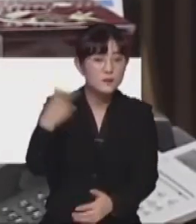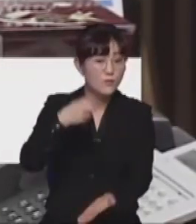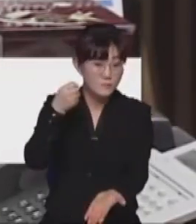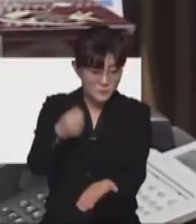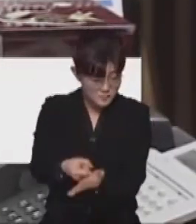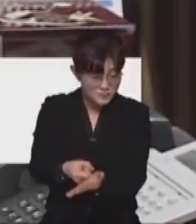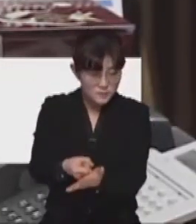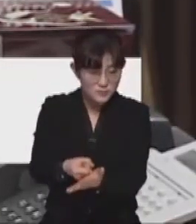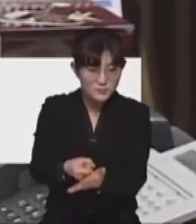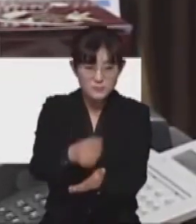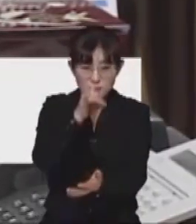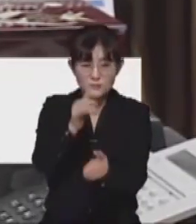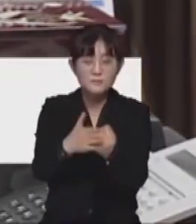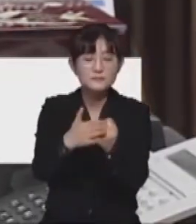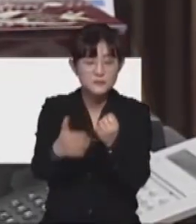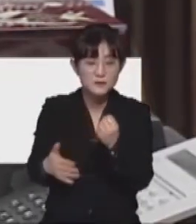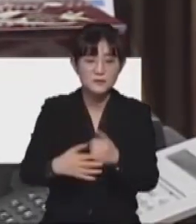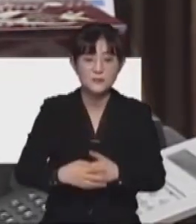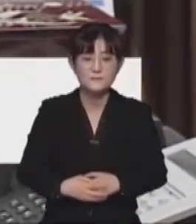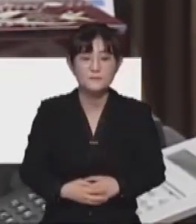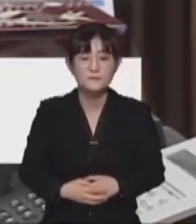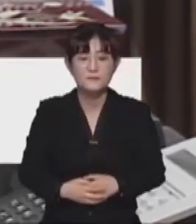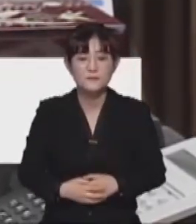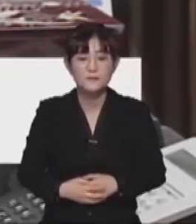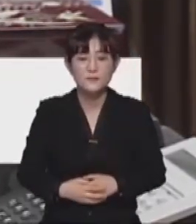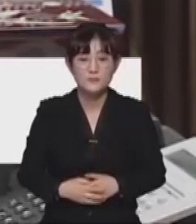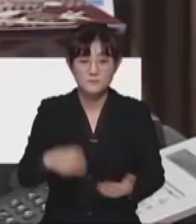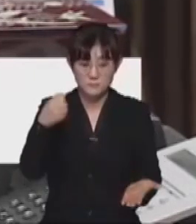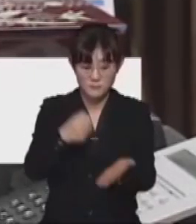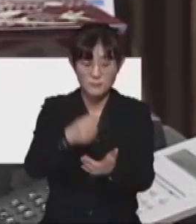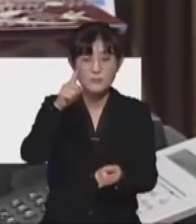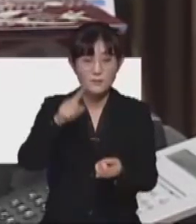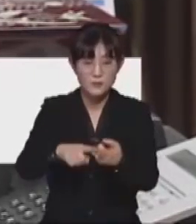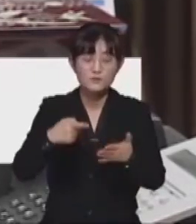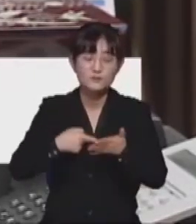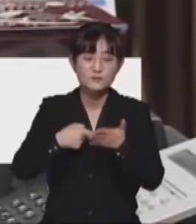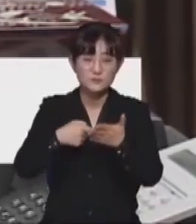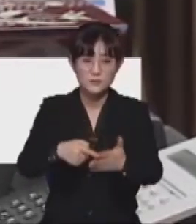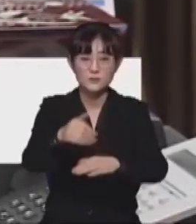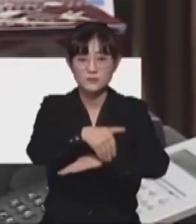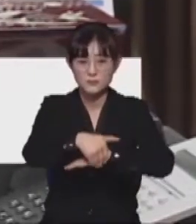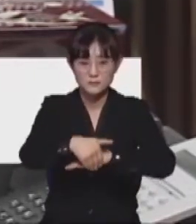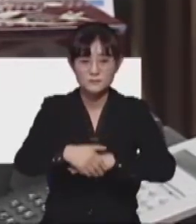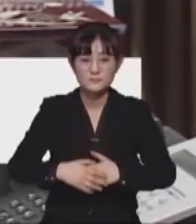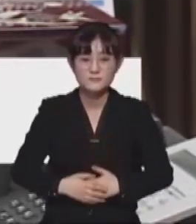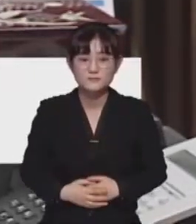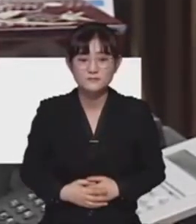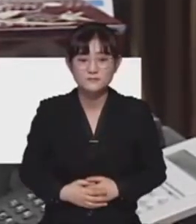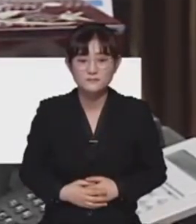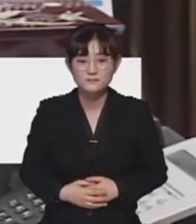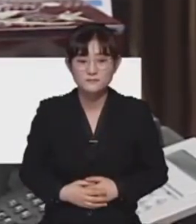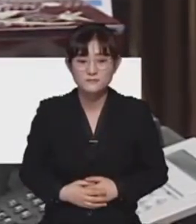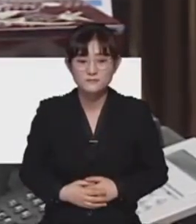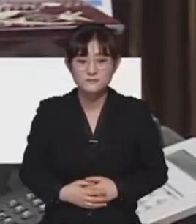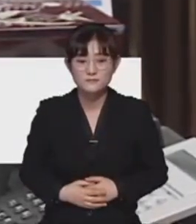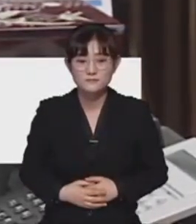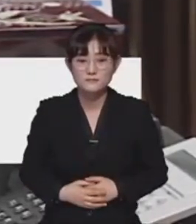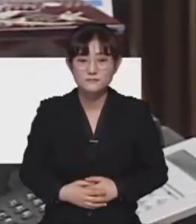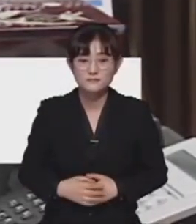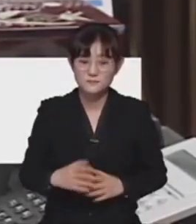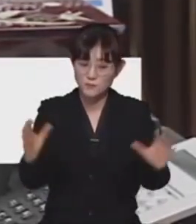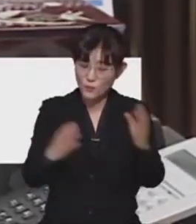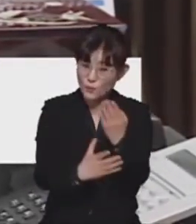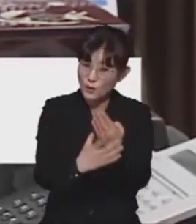결정을 존중하지 않을 수 없고, 정부로서는 이 방안을 추진을 해 나가는데, 다만